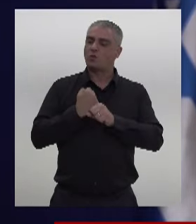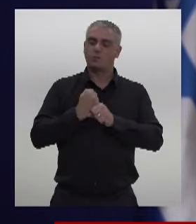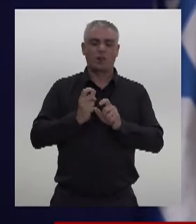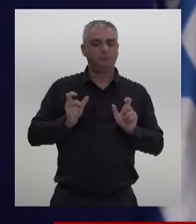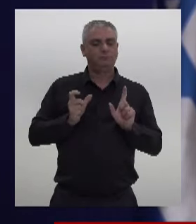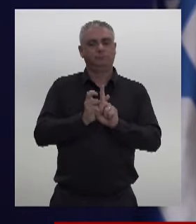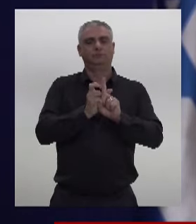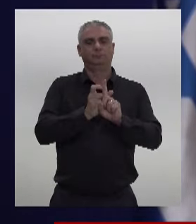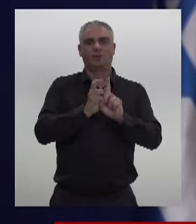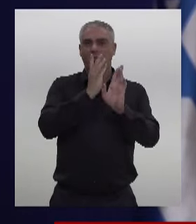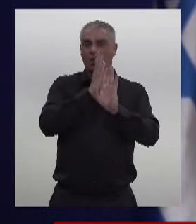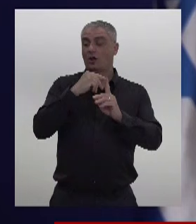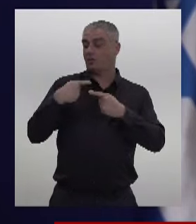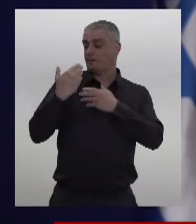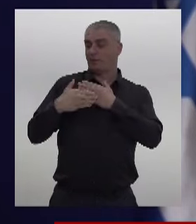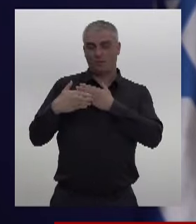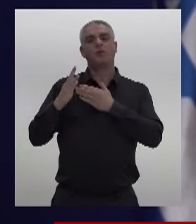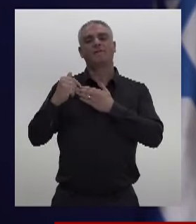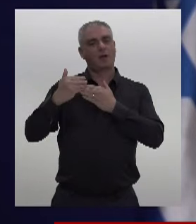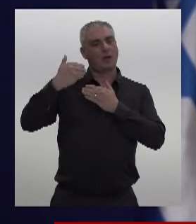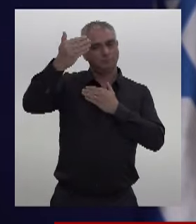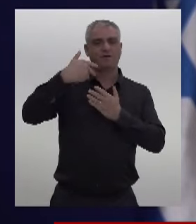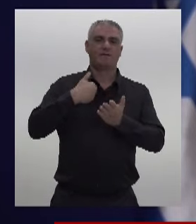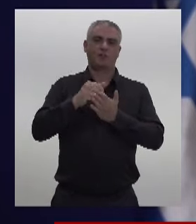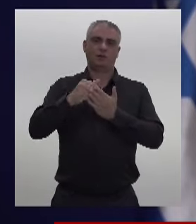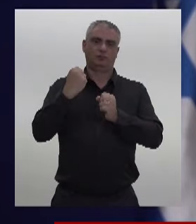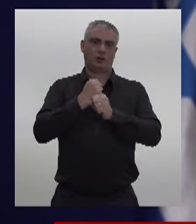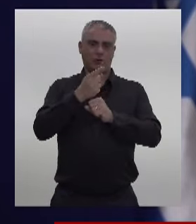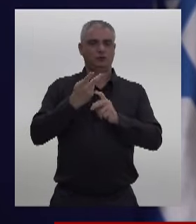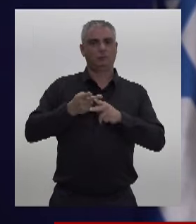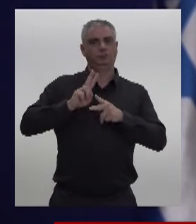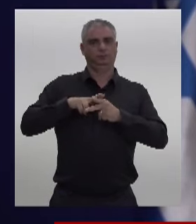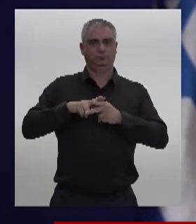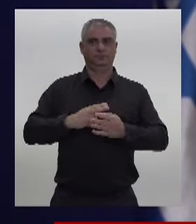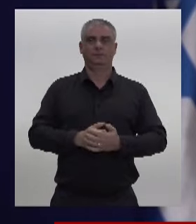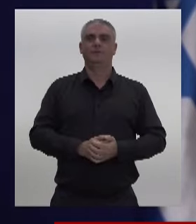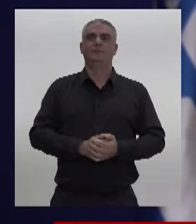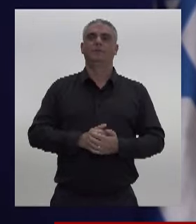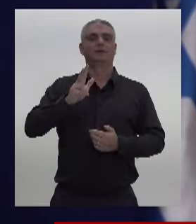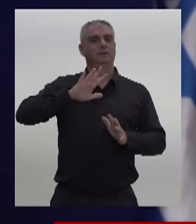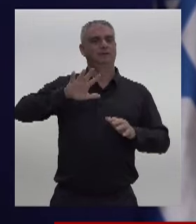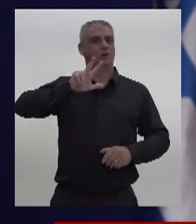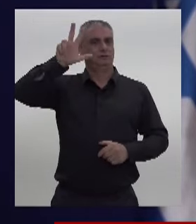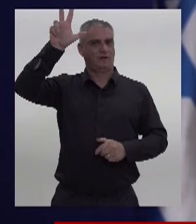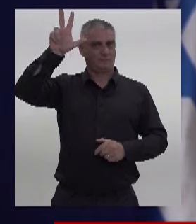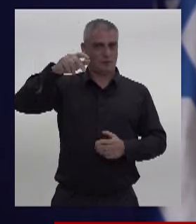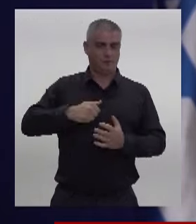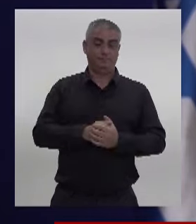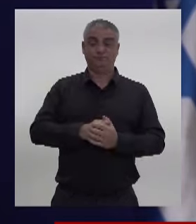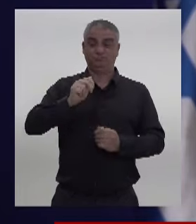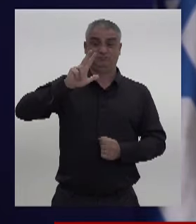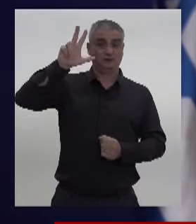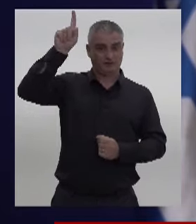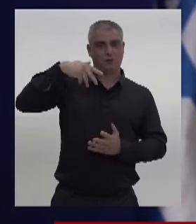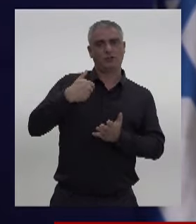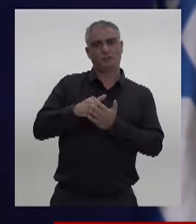טרור גם בימים האחרונים וגם קדימה ונמשיך לעשות זאת ביתר סט בצפון בצפון אנחנו